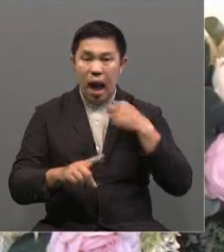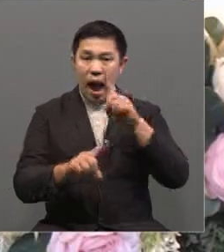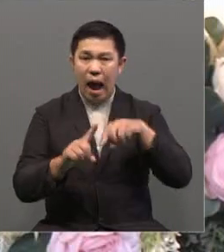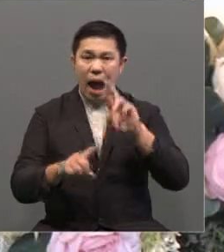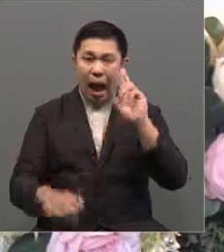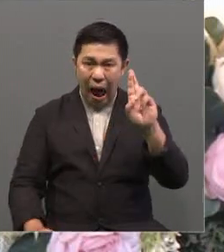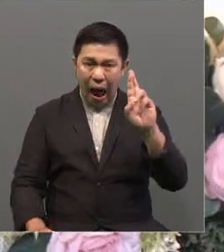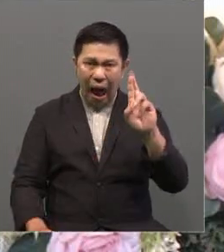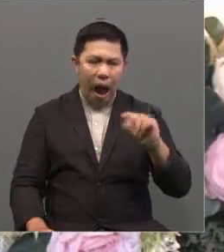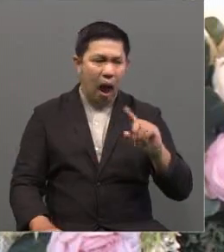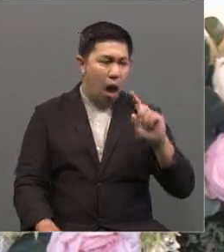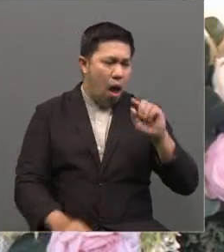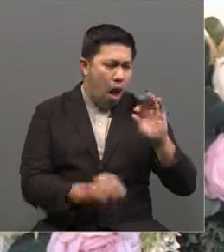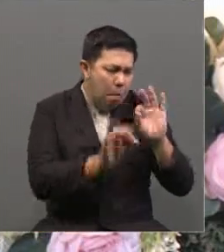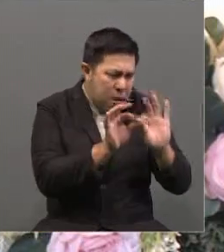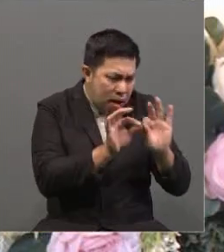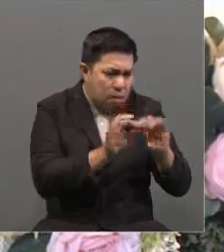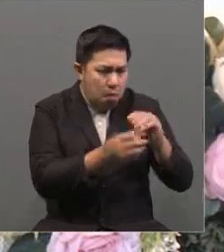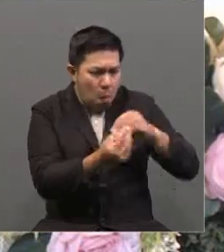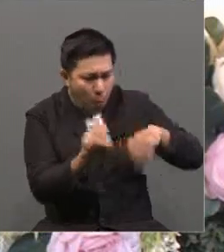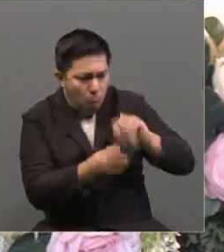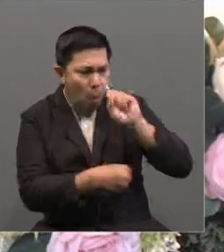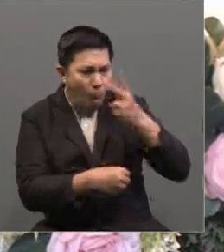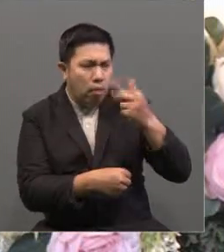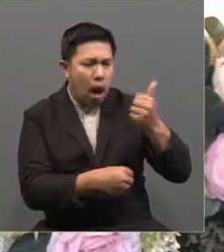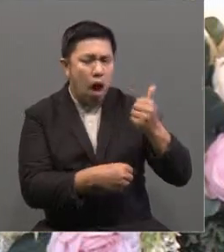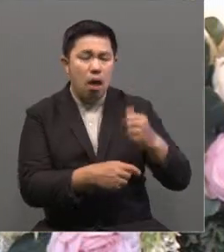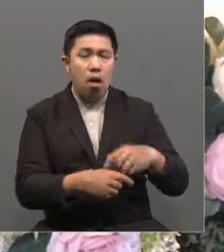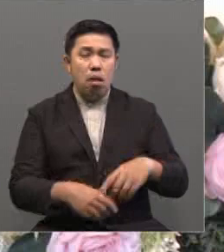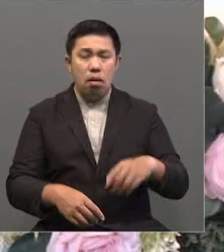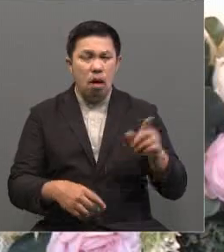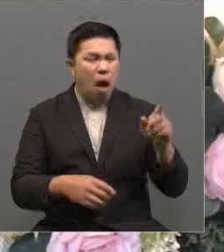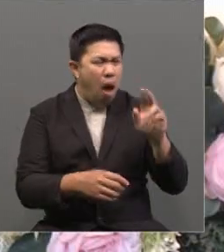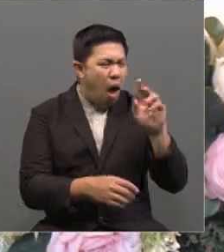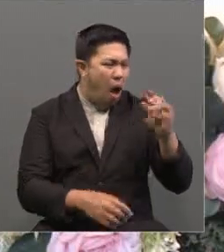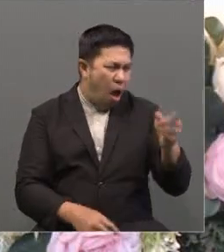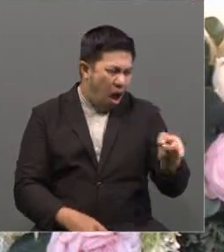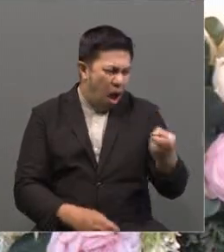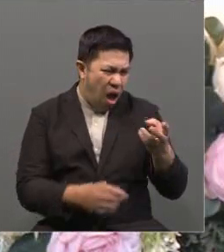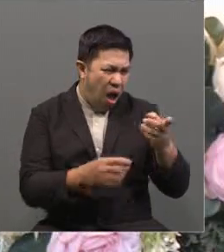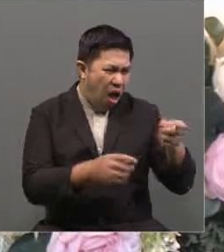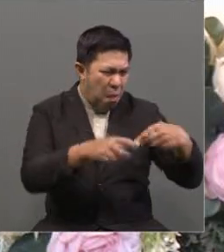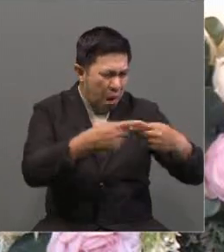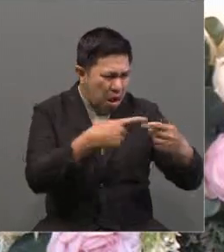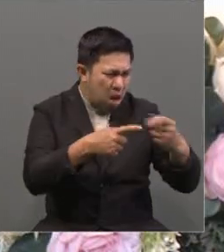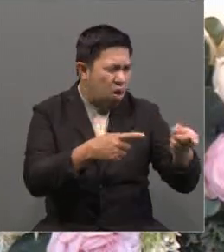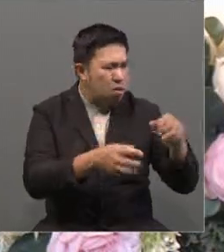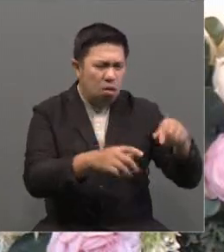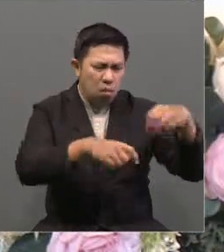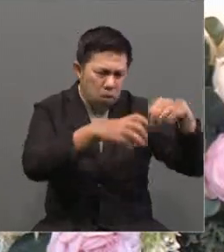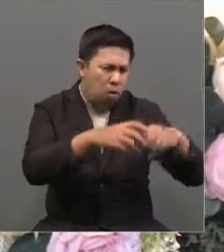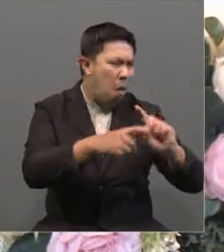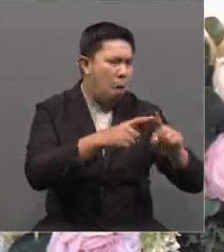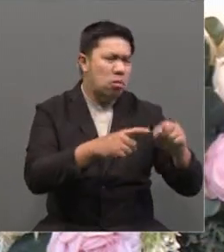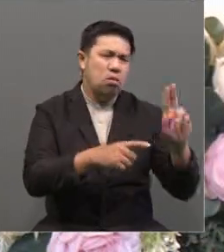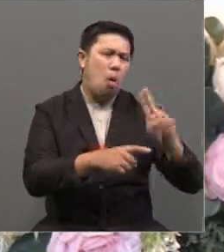อยใช้ซ้ำนำกลับมาใช้ใหม่นะครับใช้น้อยในสิ่งที่มันย่อยสลายยากใช้ซ้ำสามาร